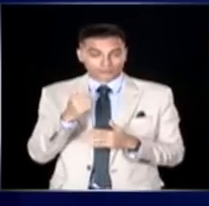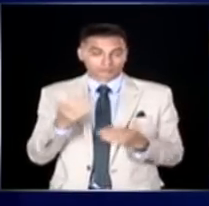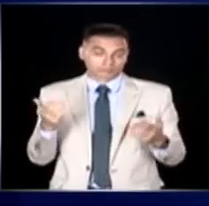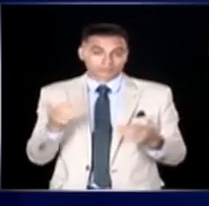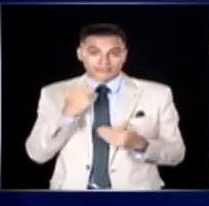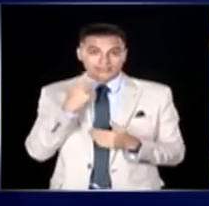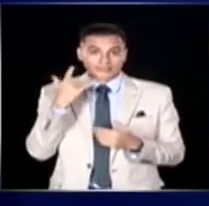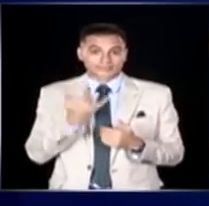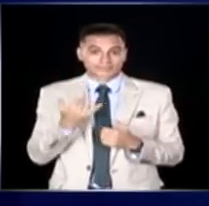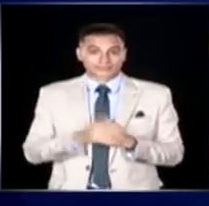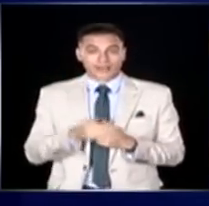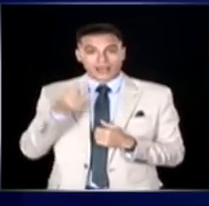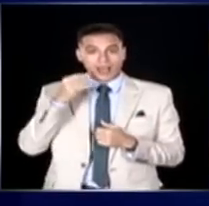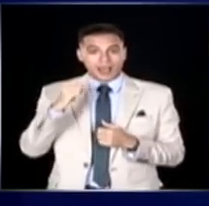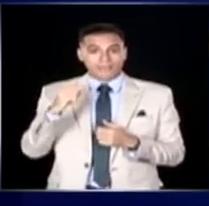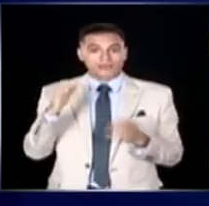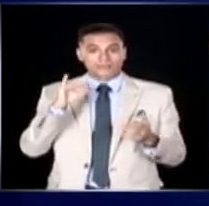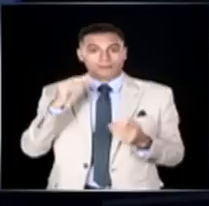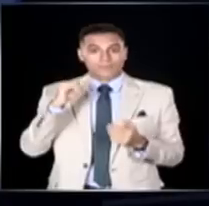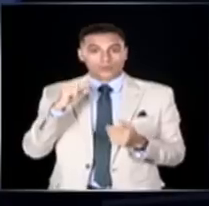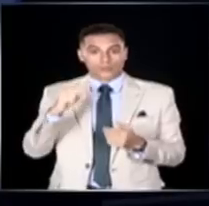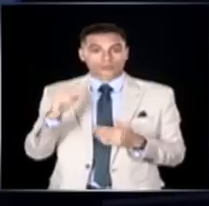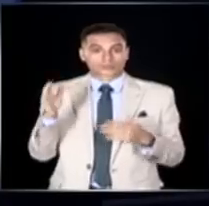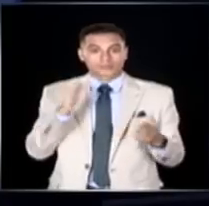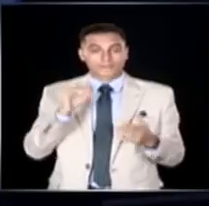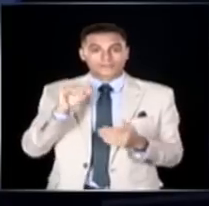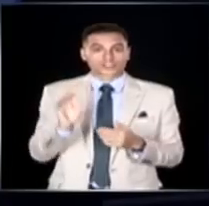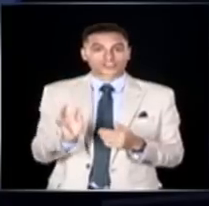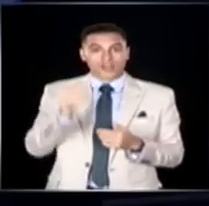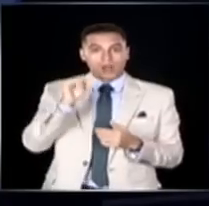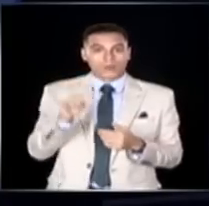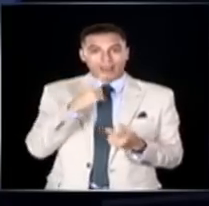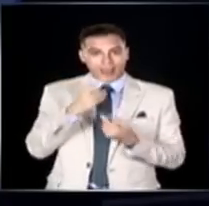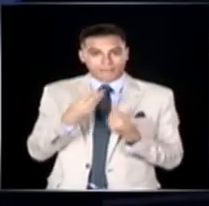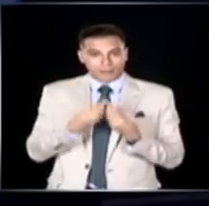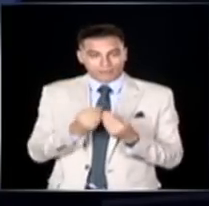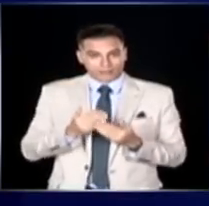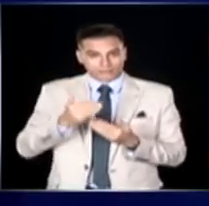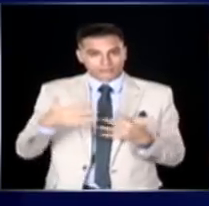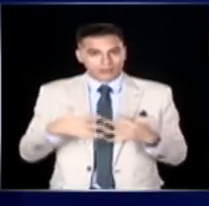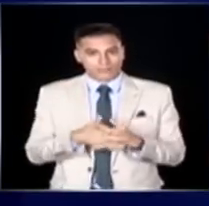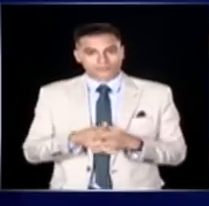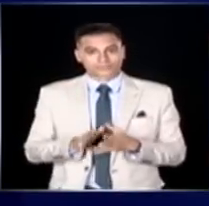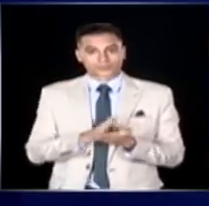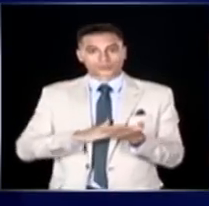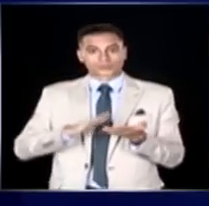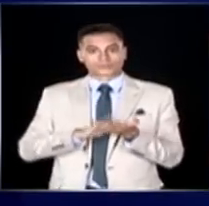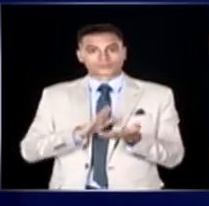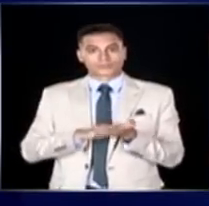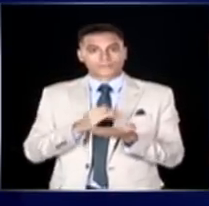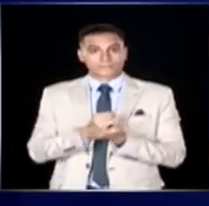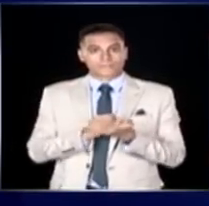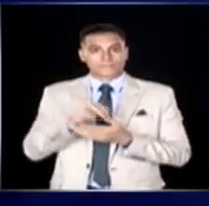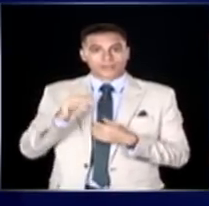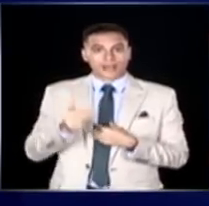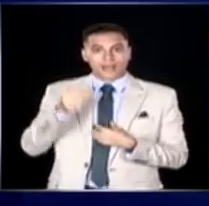جدا. أحمد وجيه، محمود خميس، ومحمد منشاوي، برحب بيكم وهنتكلم مع بعض وسط الحلقة. نحيي كلنا مدرسة